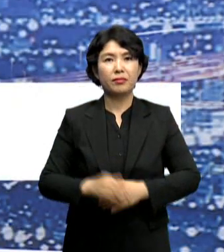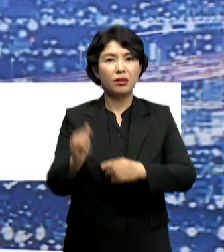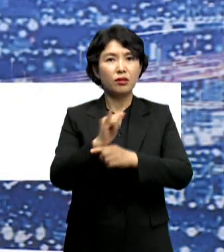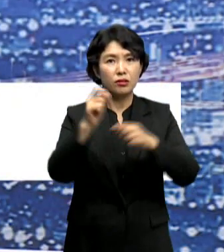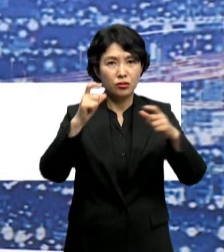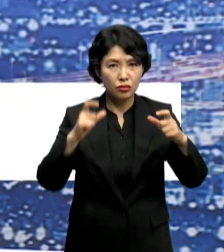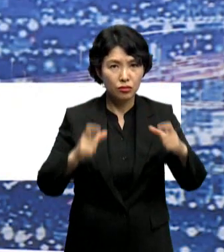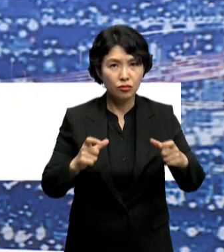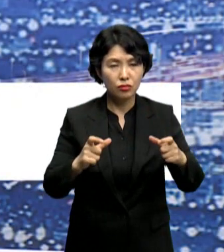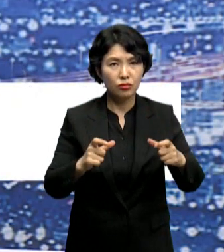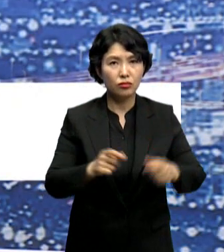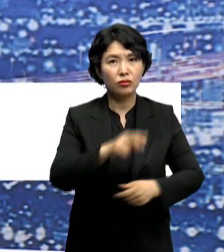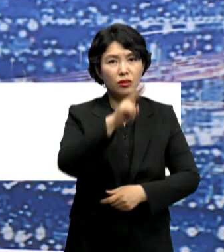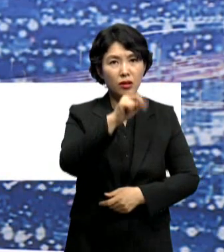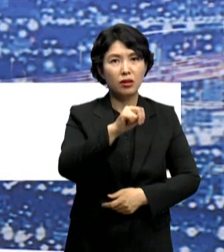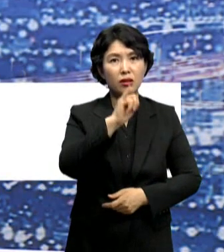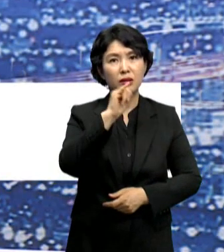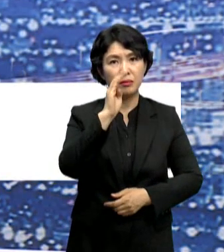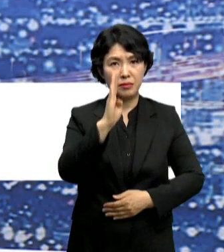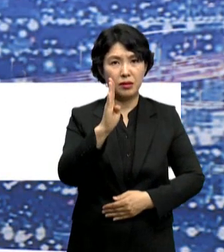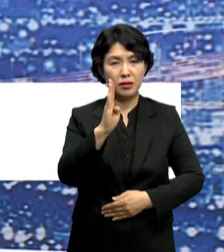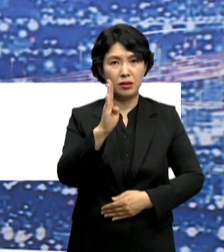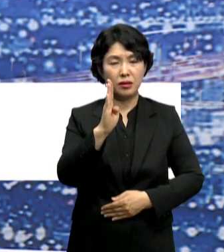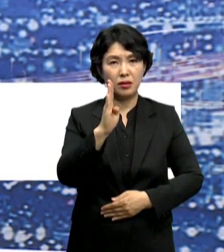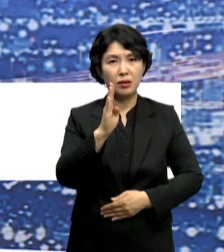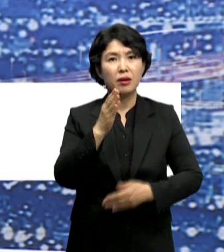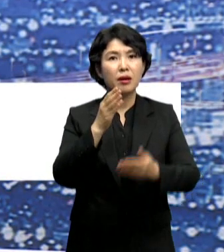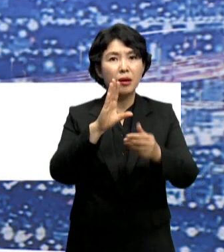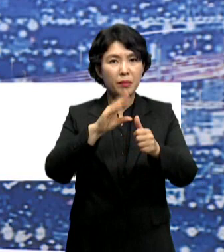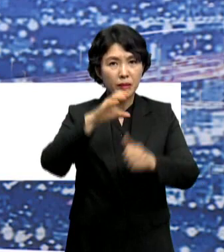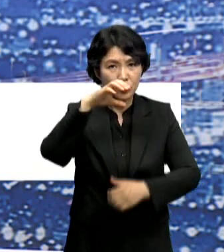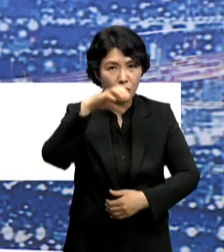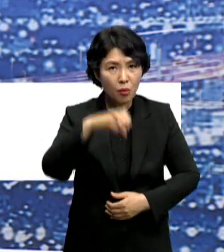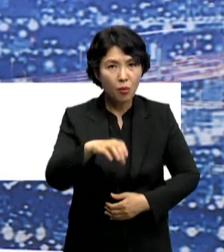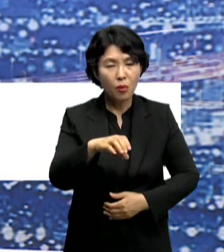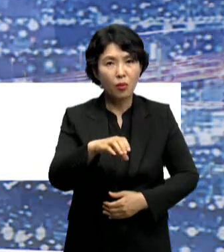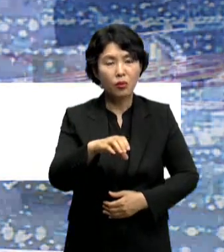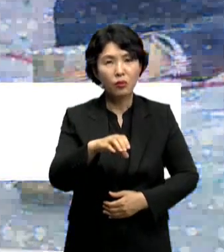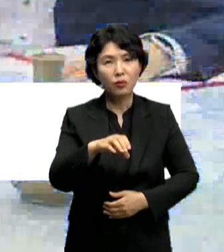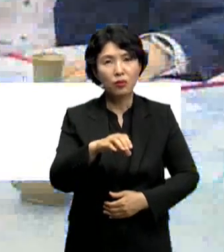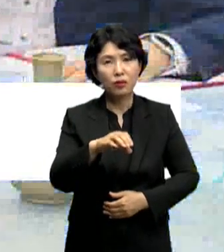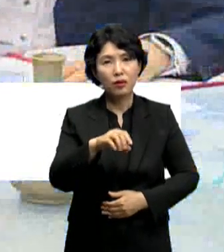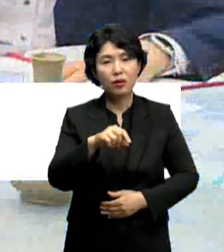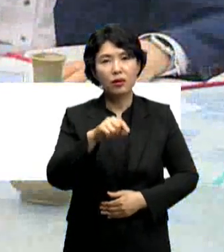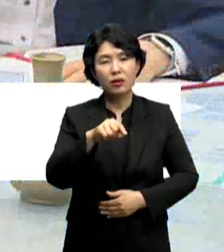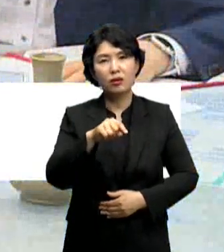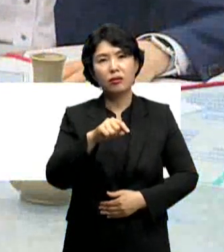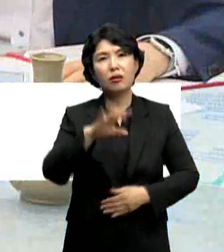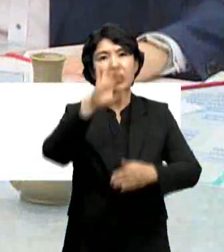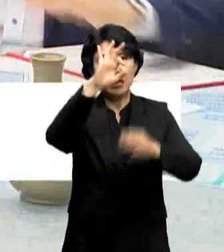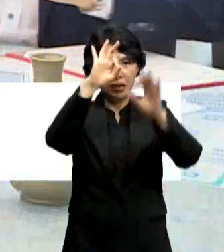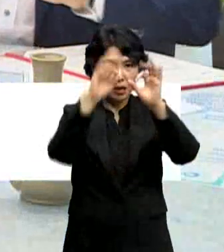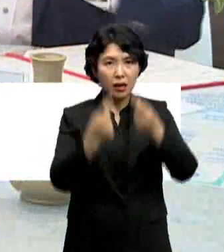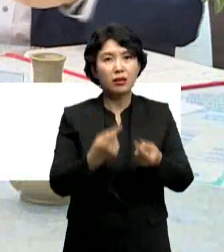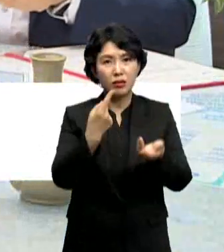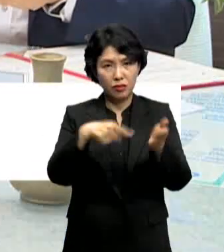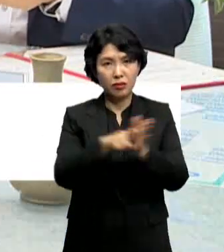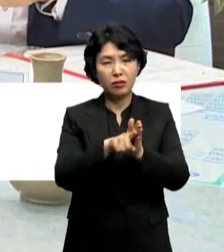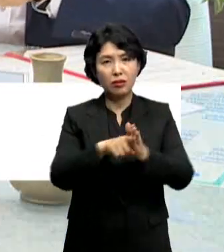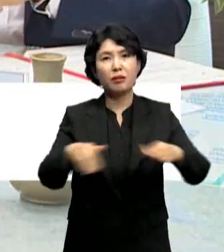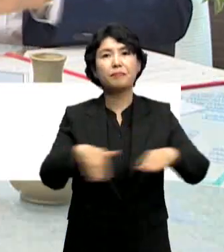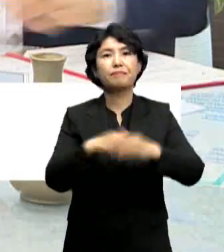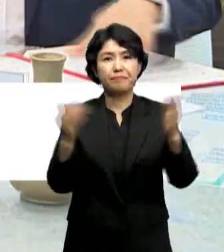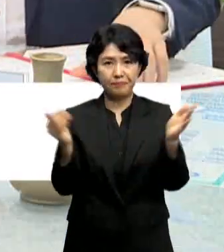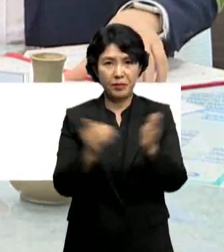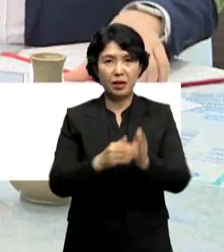연수구와 NIB 남인천 방송이 6.25 참전용사의 방송통신 이용료 감면을 위한 협약을 체결했습니다.